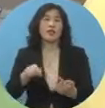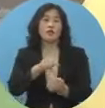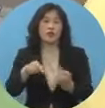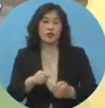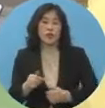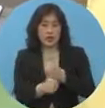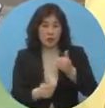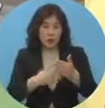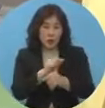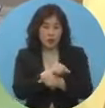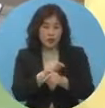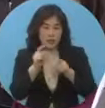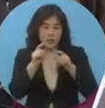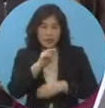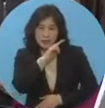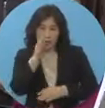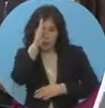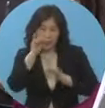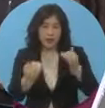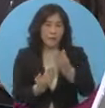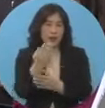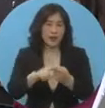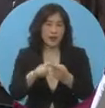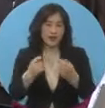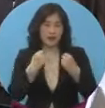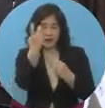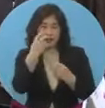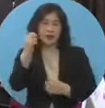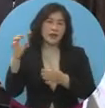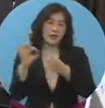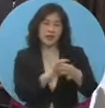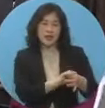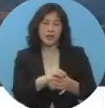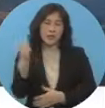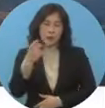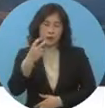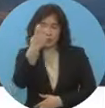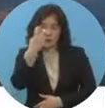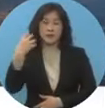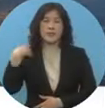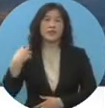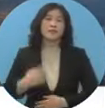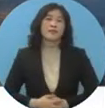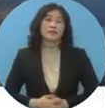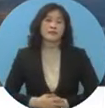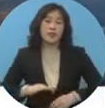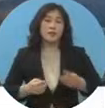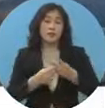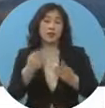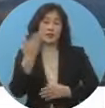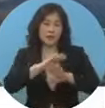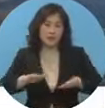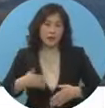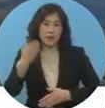공무원이 의심환자 발생 여부 등의 건강상태를 수시로 점검하게 됩니다 전남도가 창 정찬 남